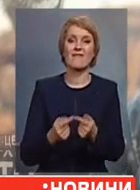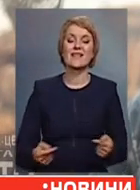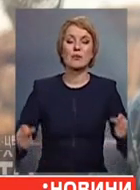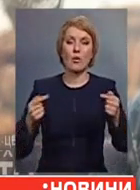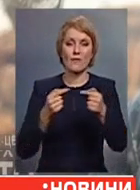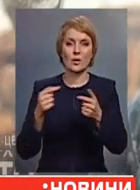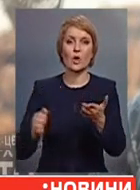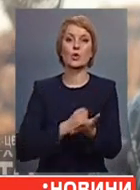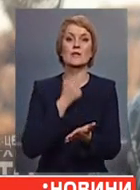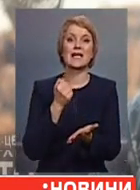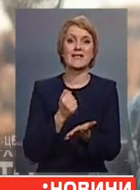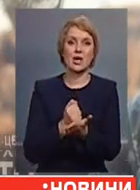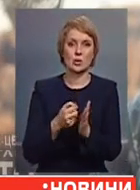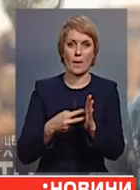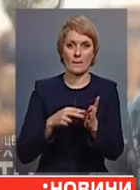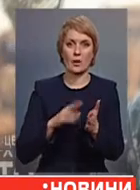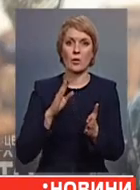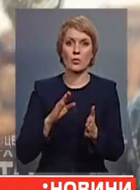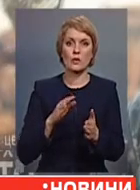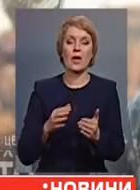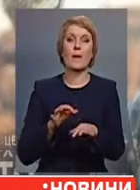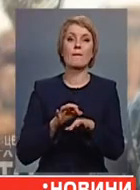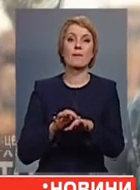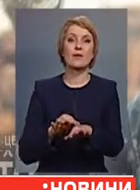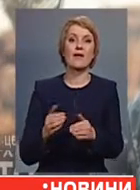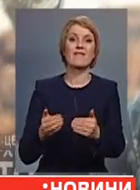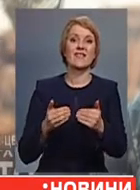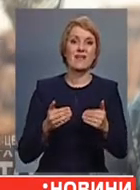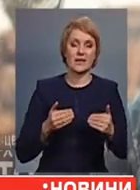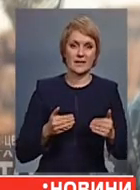буде проведено відведення артилерійського озброєння калібром до 100